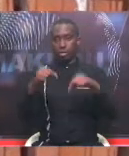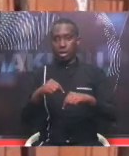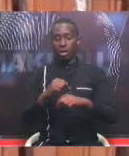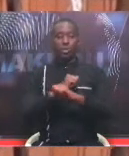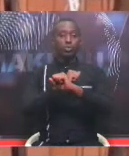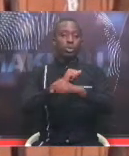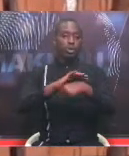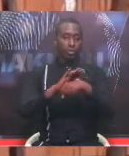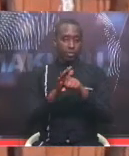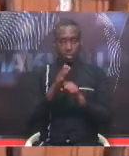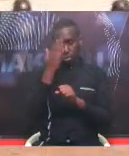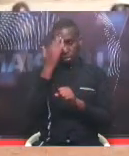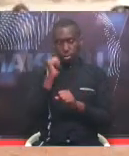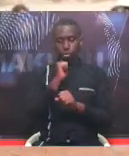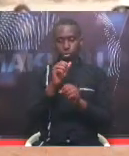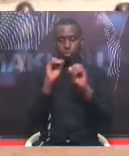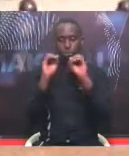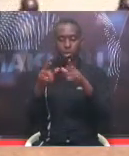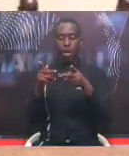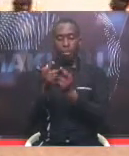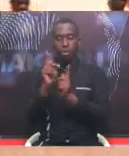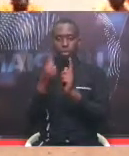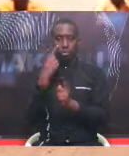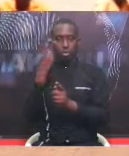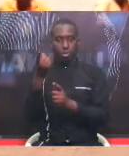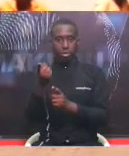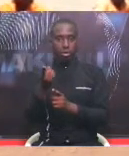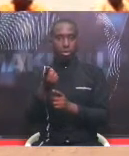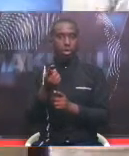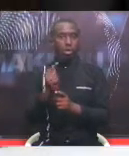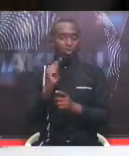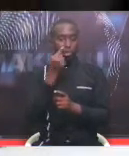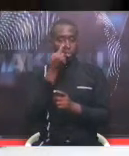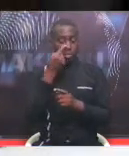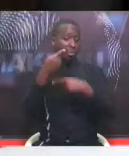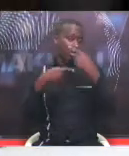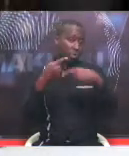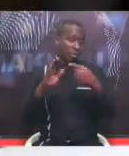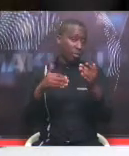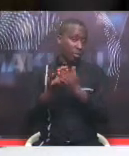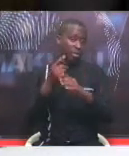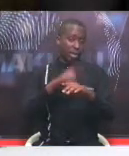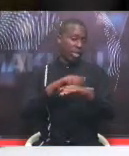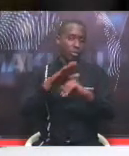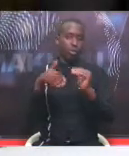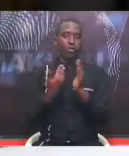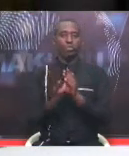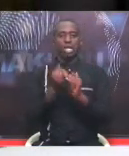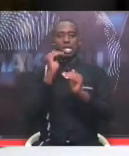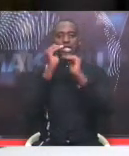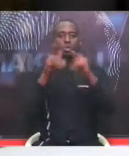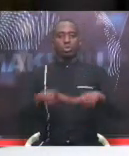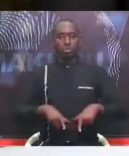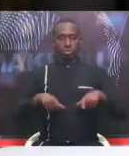twirinda covid kugira ngo tutayitera aho tuhasanze kwipimisha rapid test ibyo bizakomeza kugeza igihe cyose inzego